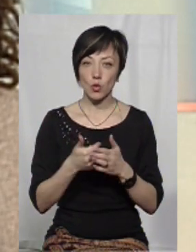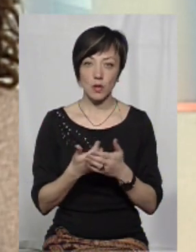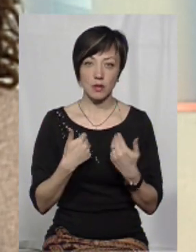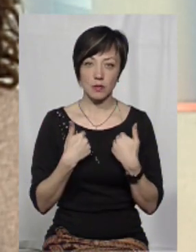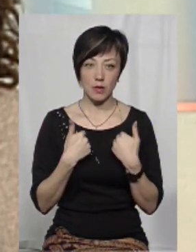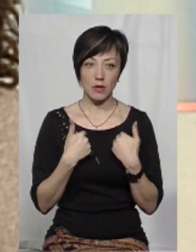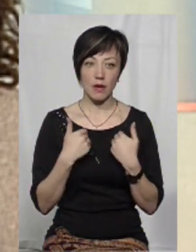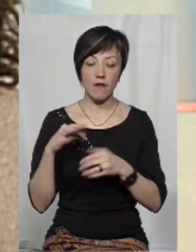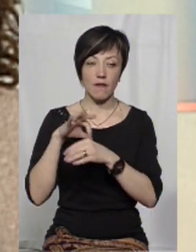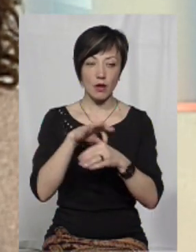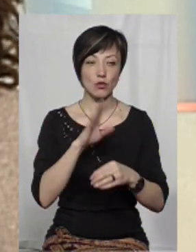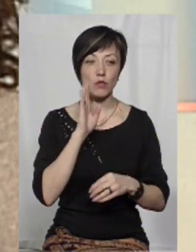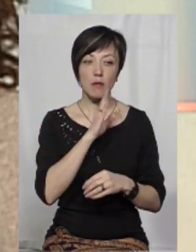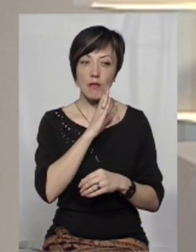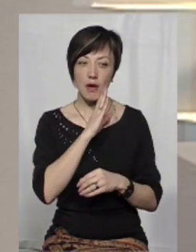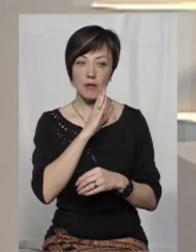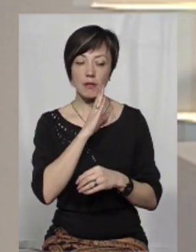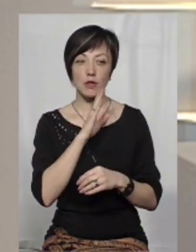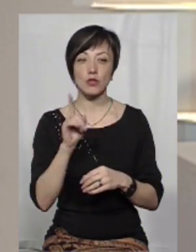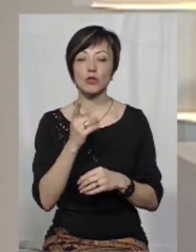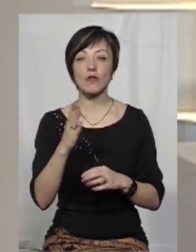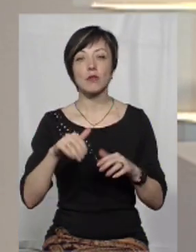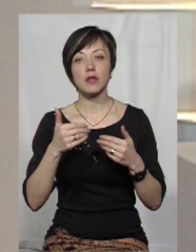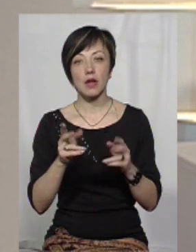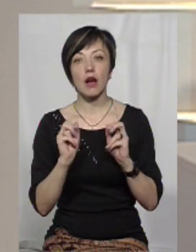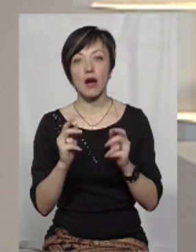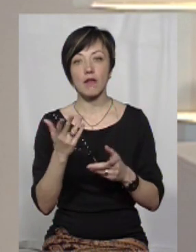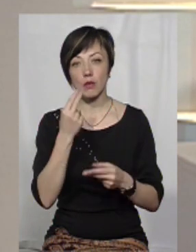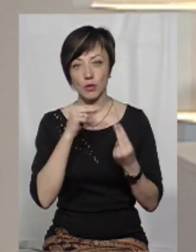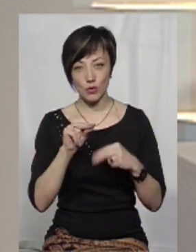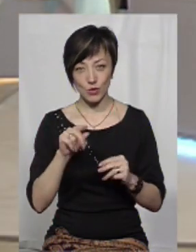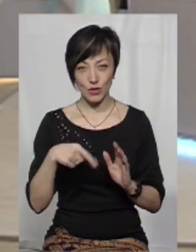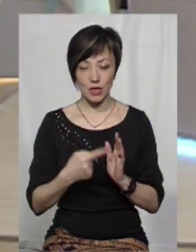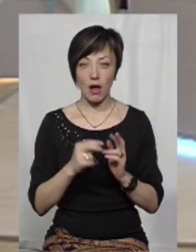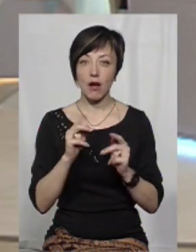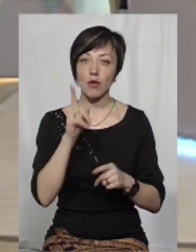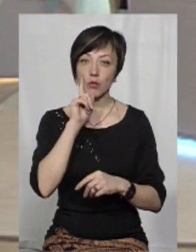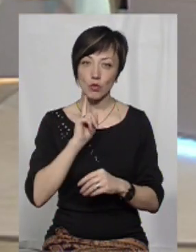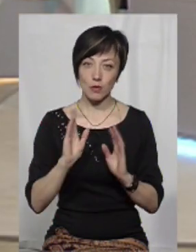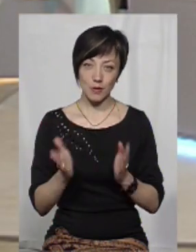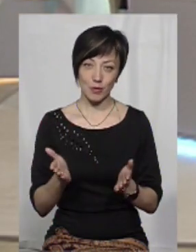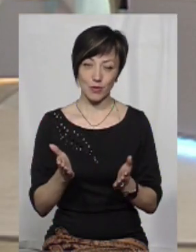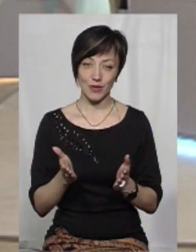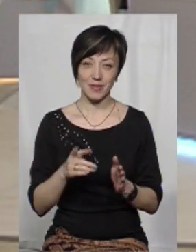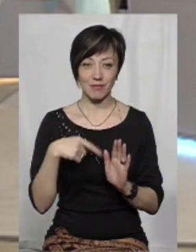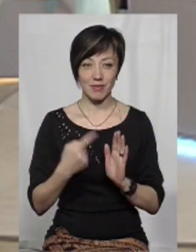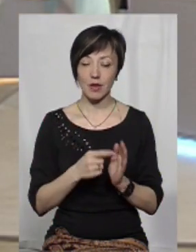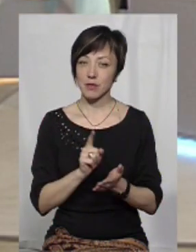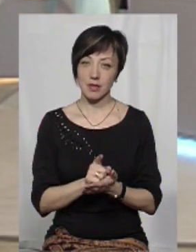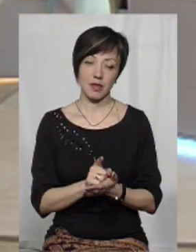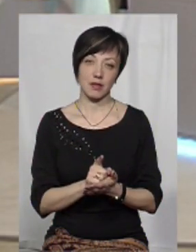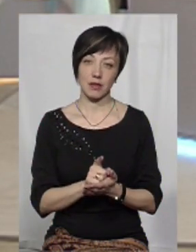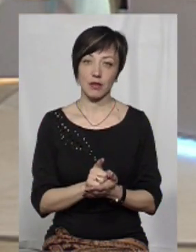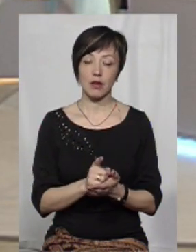пор вожу мам, вот что вы предложите, как вам лучше, как вам будет удобнее.